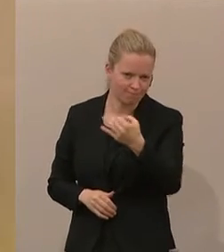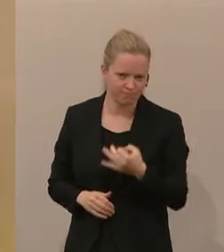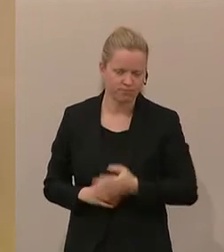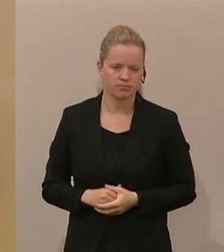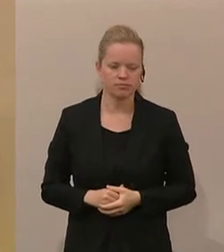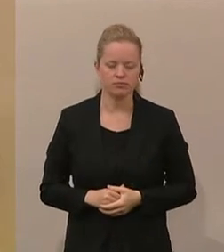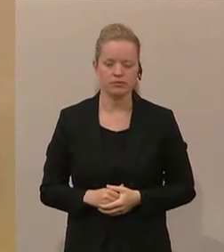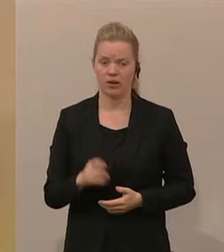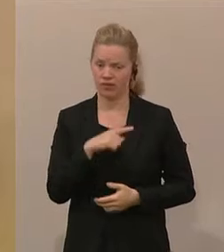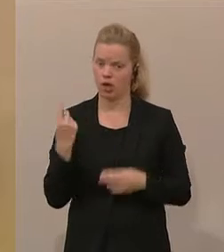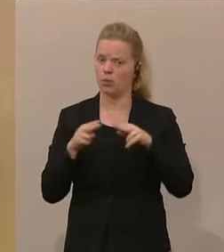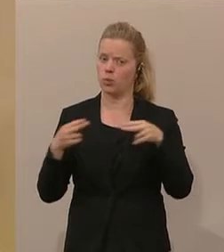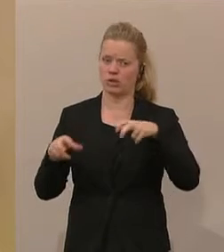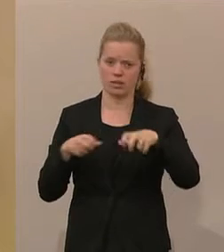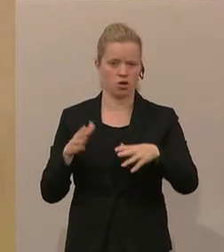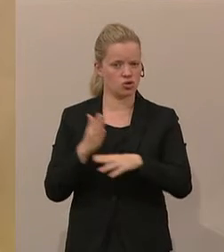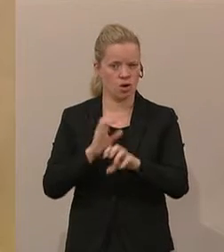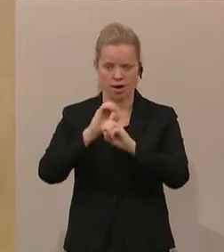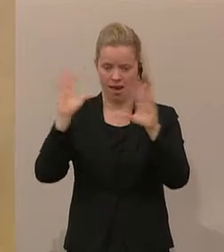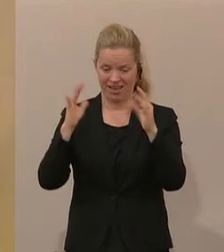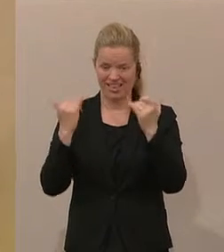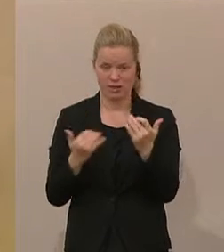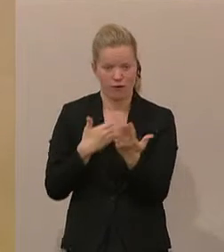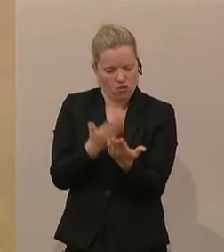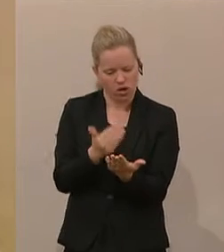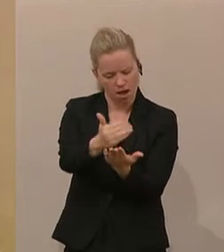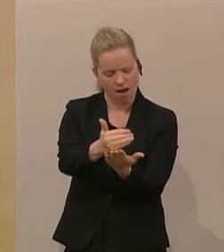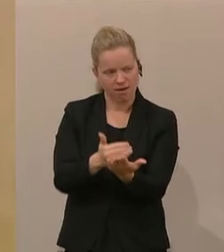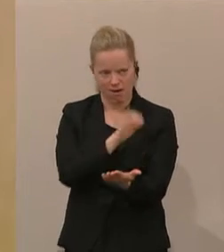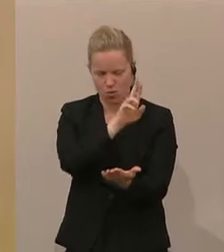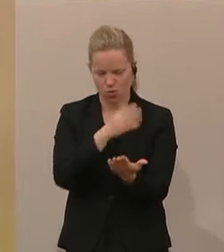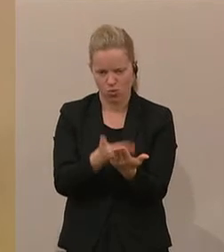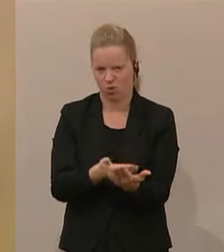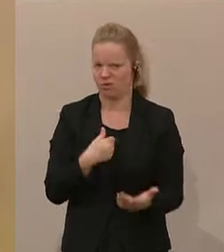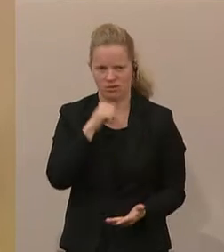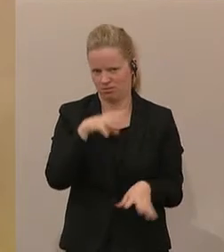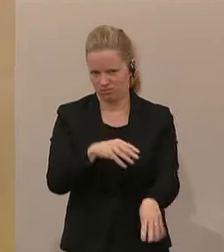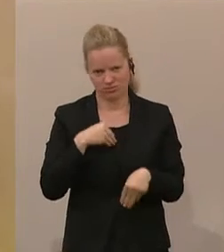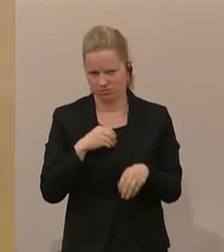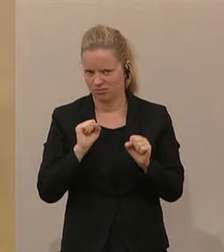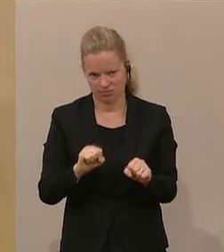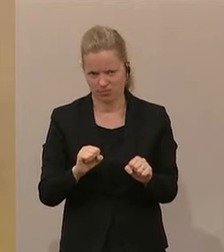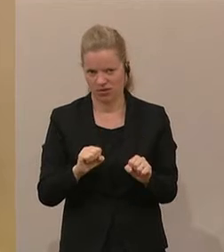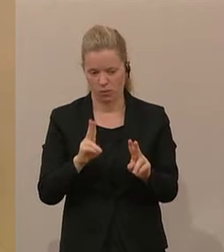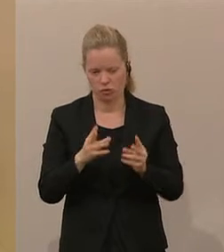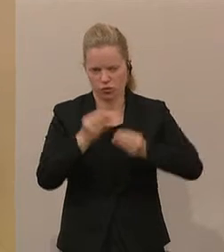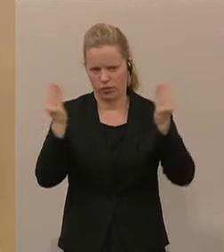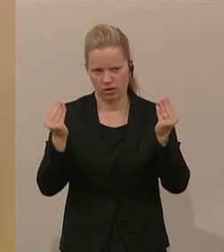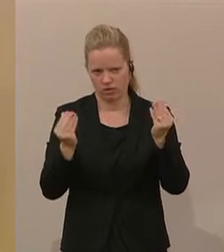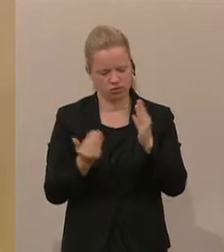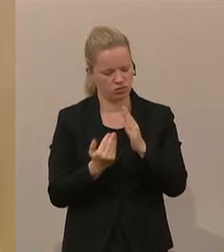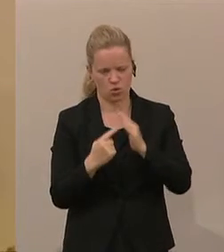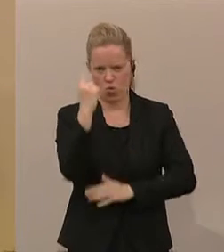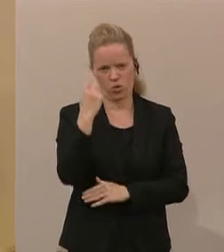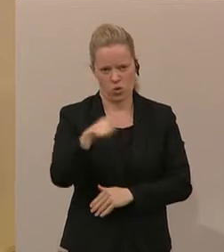als Bundesregierung, dass dieser Vorschlag, so wie er jetzt auf dem Tisch liegt, für uns nicht akzeptabel ist, weil er schlicht und einfach zu hoch ist. Wir glauben,